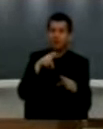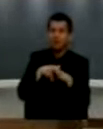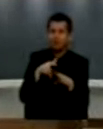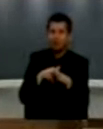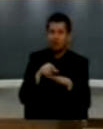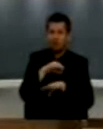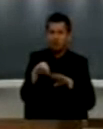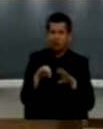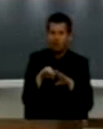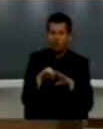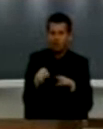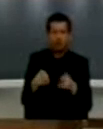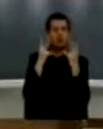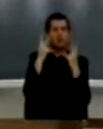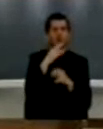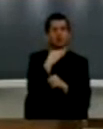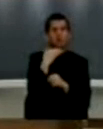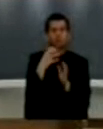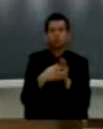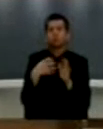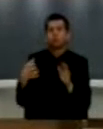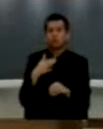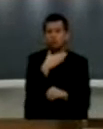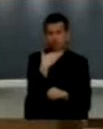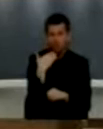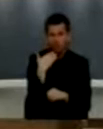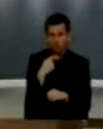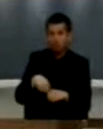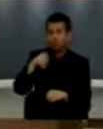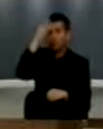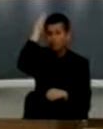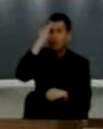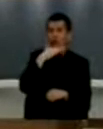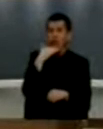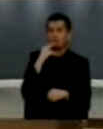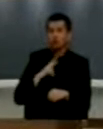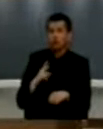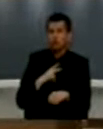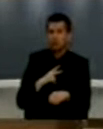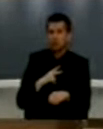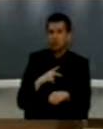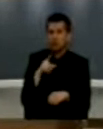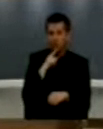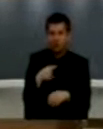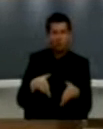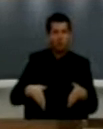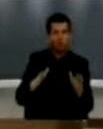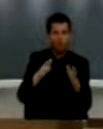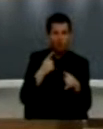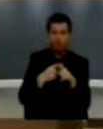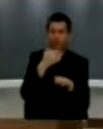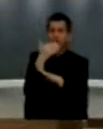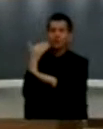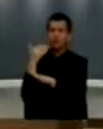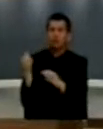e këtij projekti të rëndësishëm, stërgjatja e cilit po shkakton shqetësime të gjithë qytetarët që kalojnë nëpër këtë rrugë, kurse bizneseve po